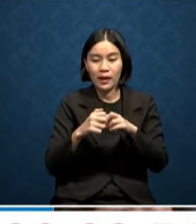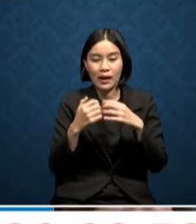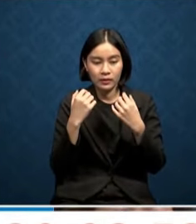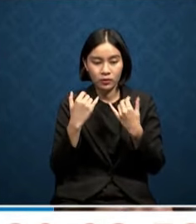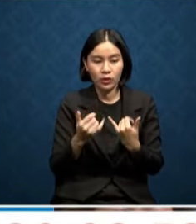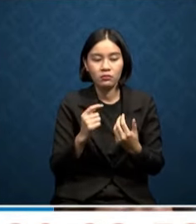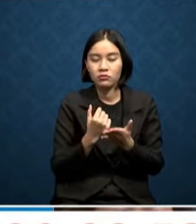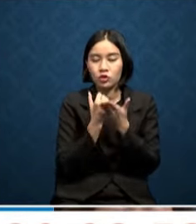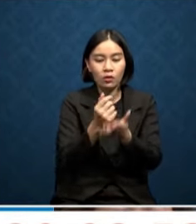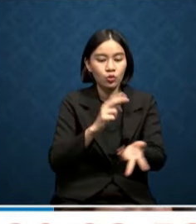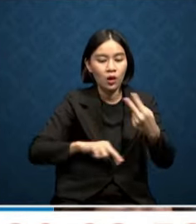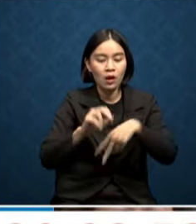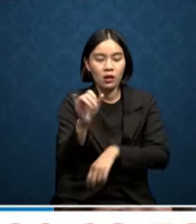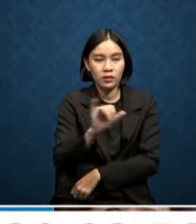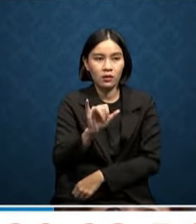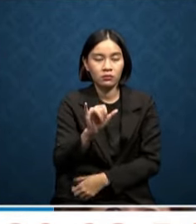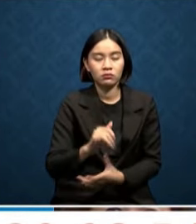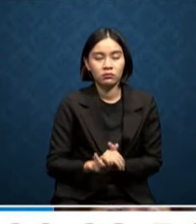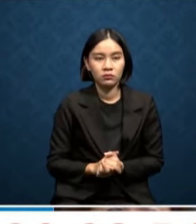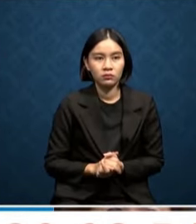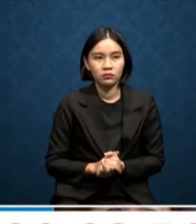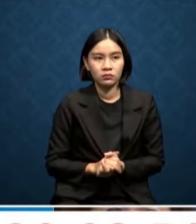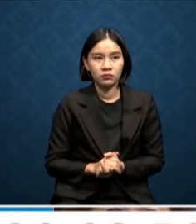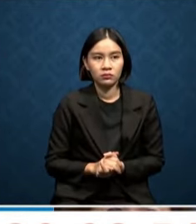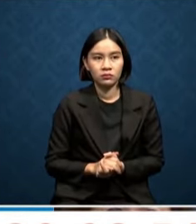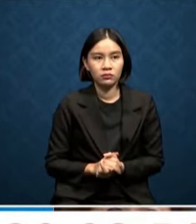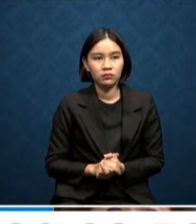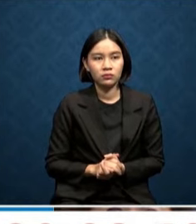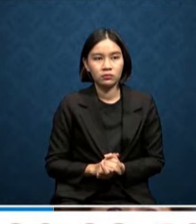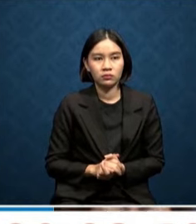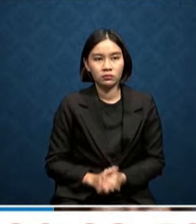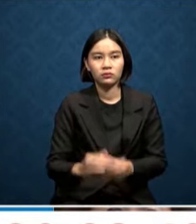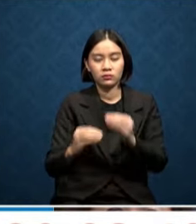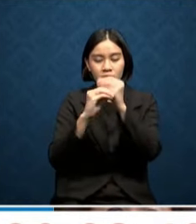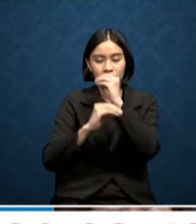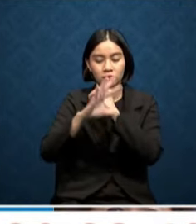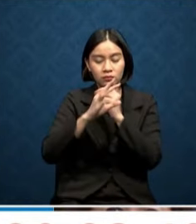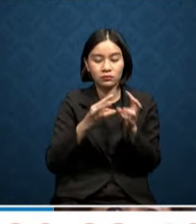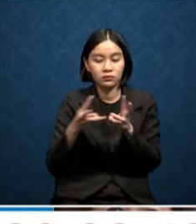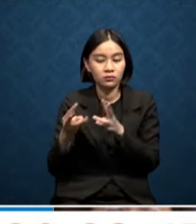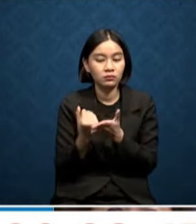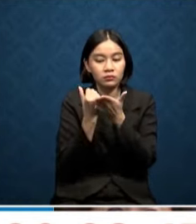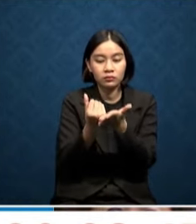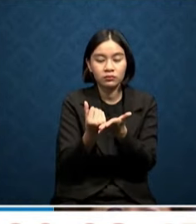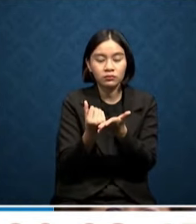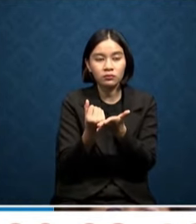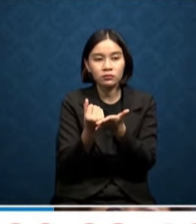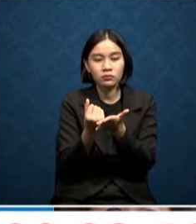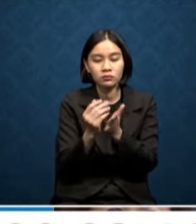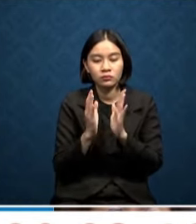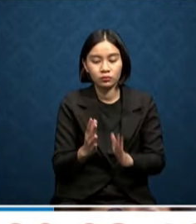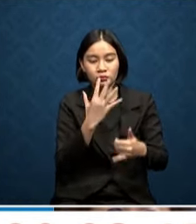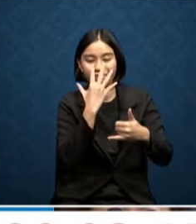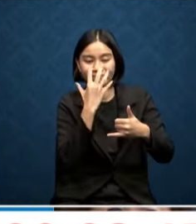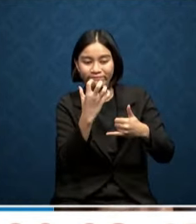การเยียวยาสอบถามค่ะว่ากสทชจะช่วยเหลือเอ่อผู้ที่ได้รับผล